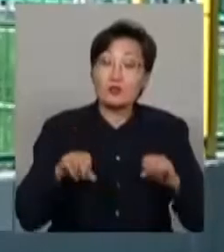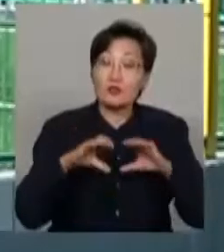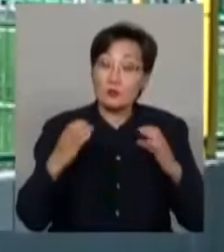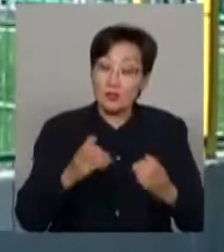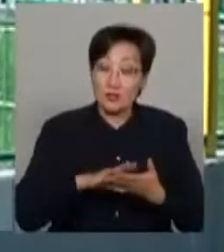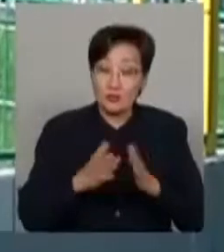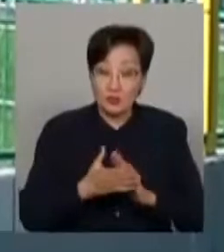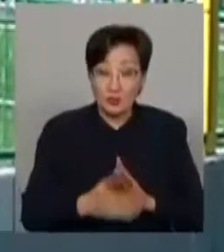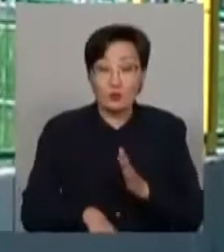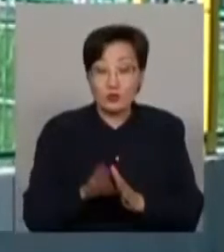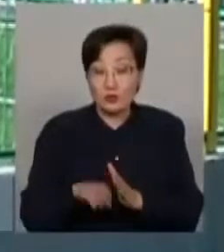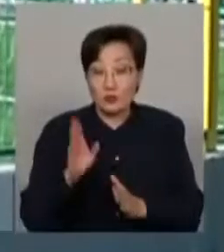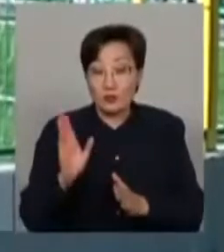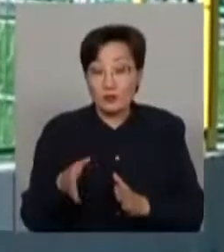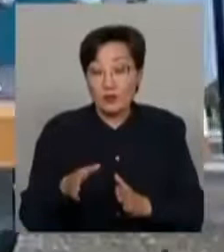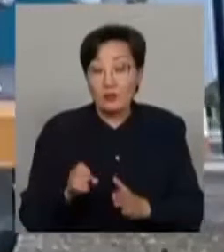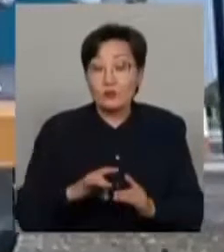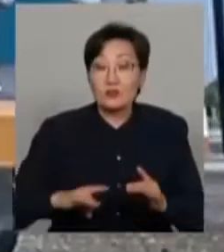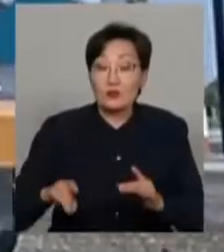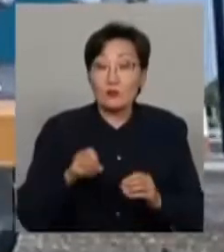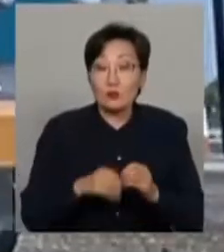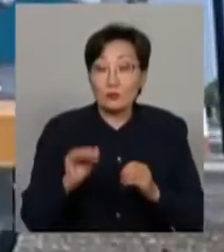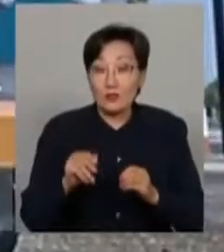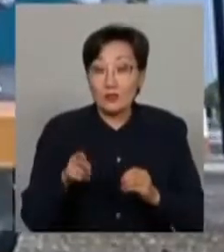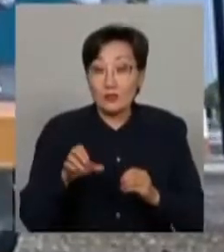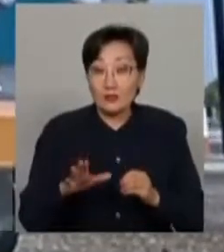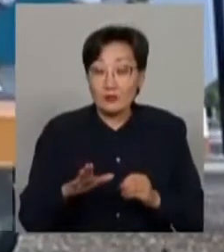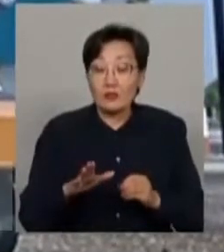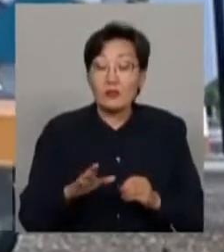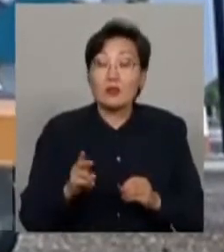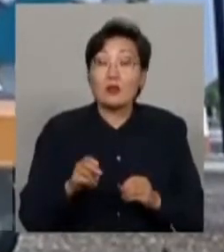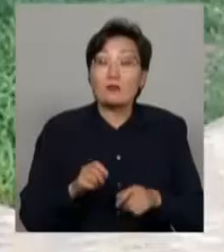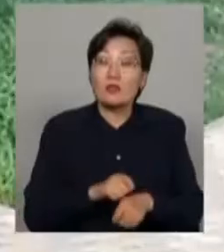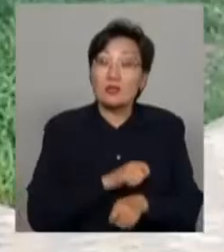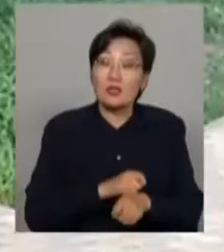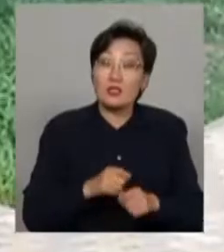жағдайы жақсармақ. Мәселен, Ақжар шағын ауданында 10 мың шаршы метрлік саябақ жөндеуден өткен.